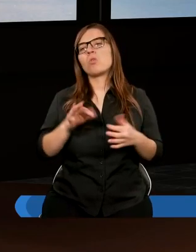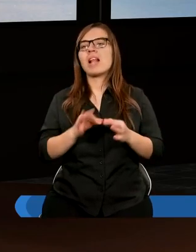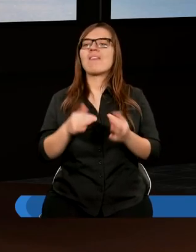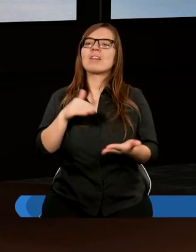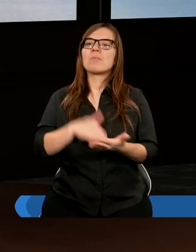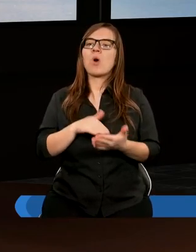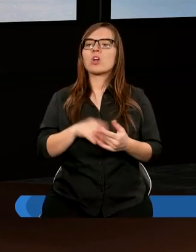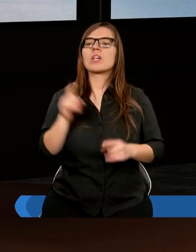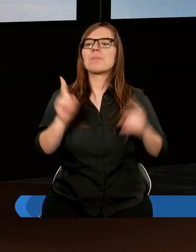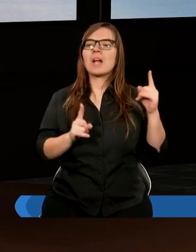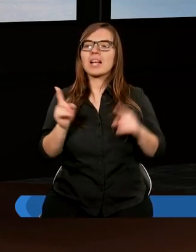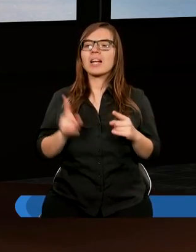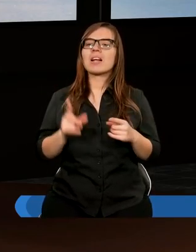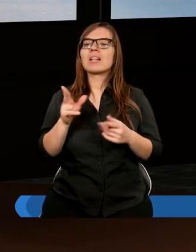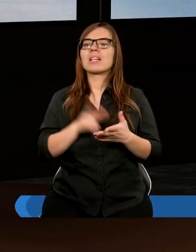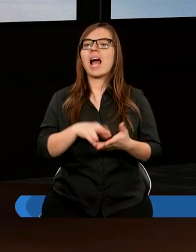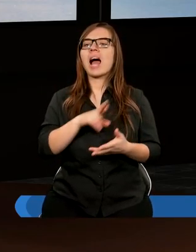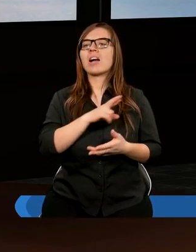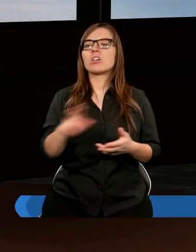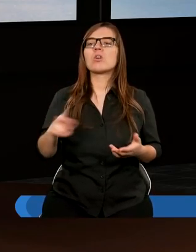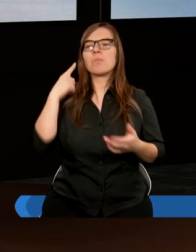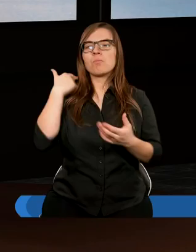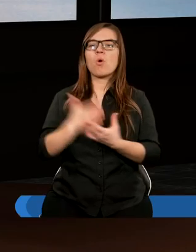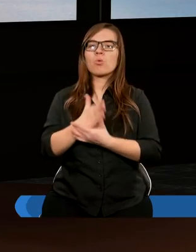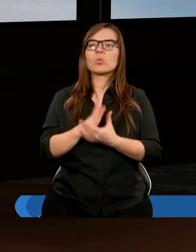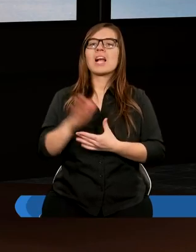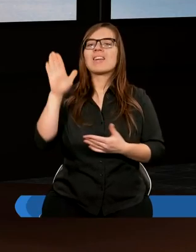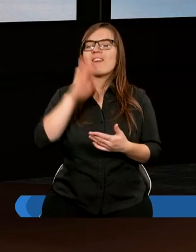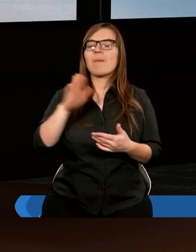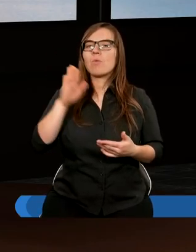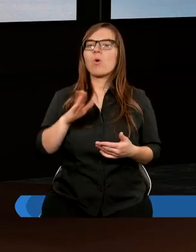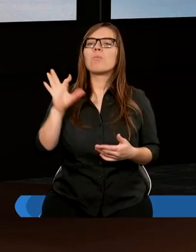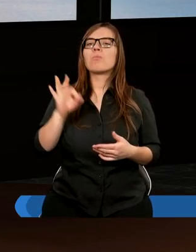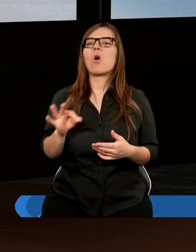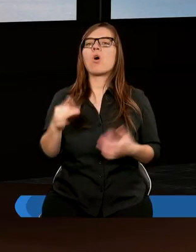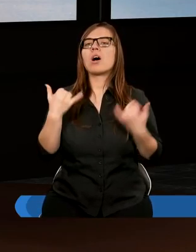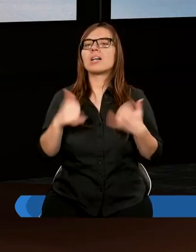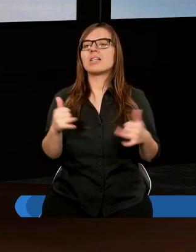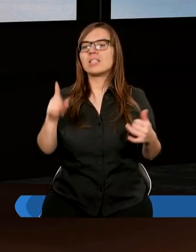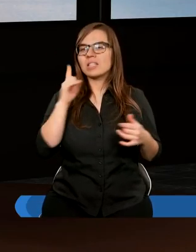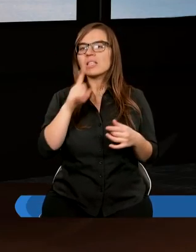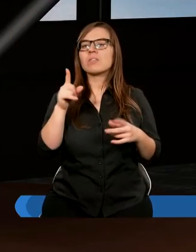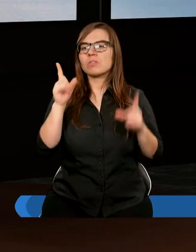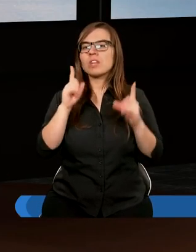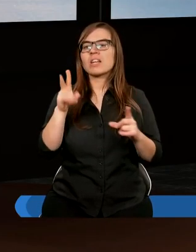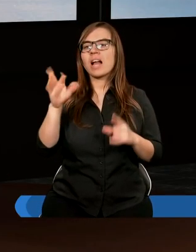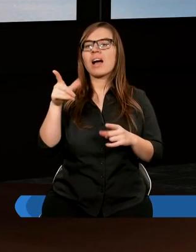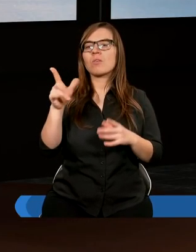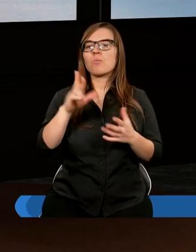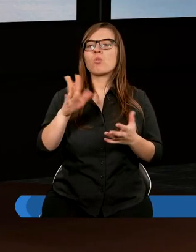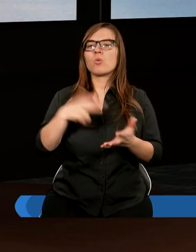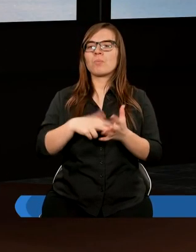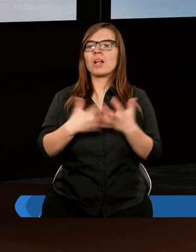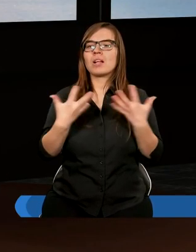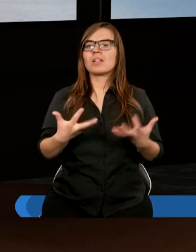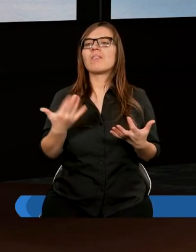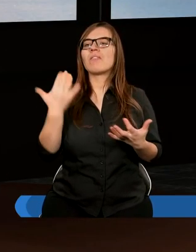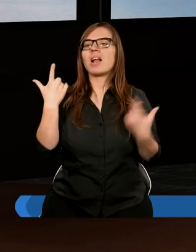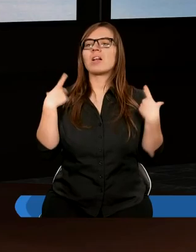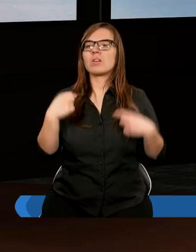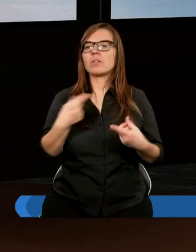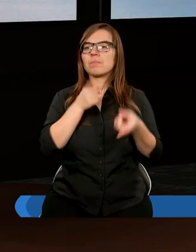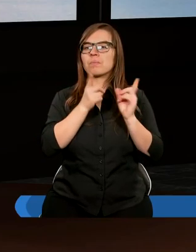potrzeb czasami na rzecz posłuszeństwa Bogu i na rzecz życia z Bogiem. Z wieloma